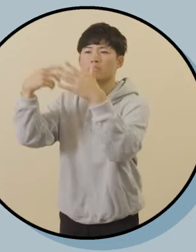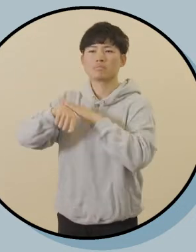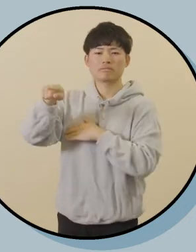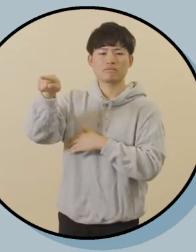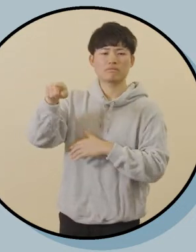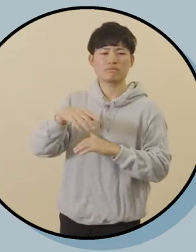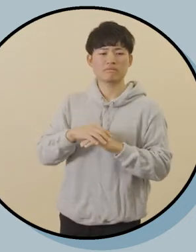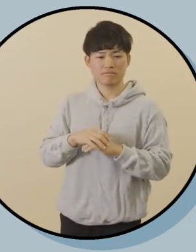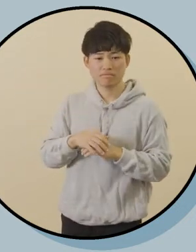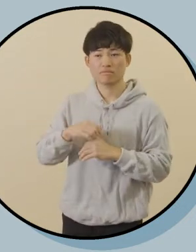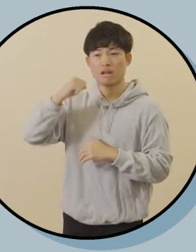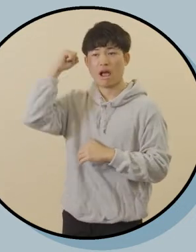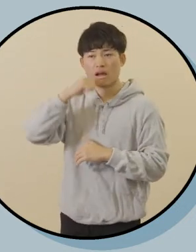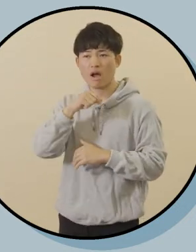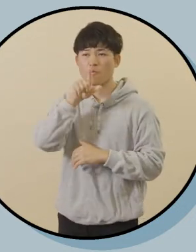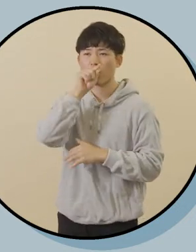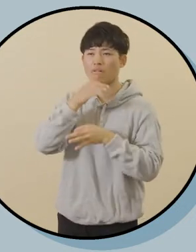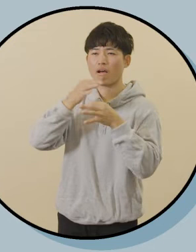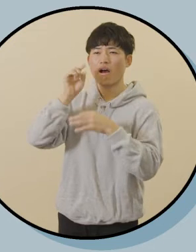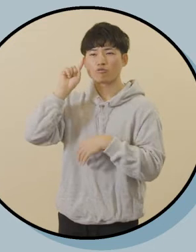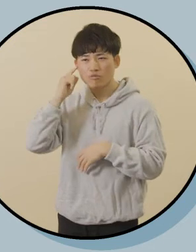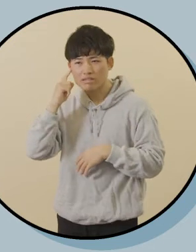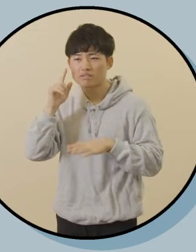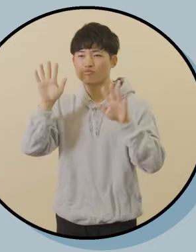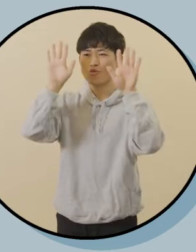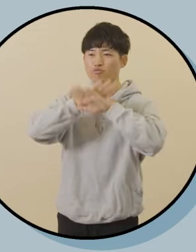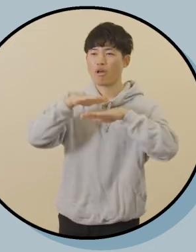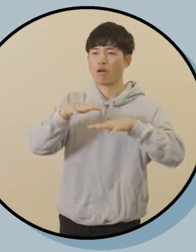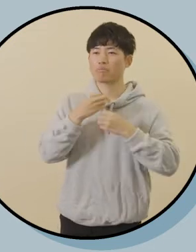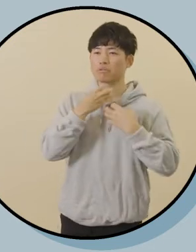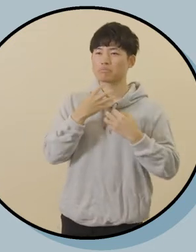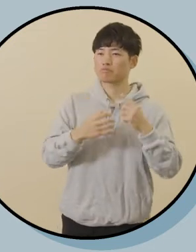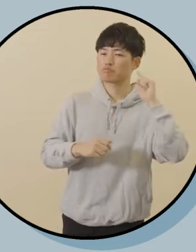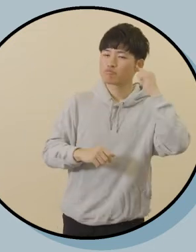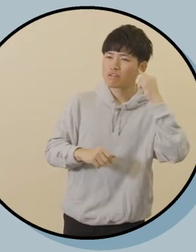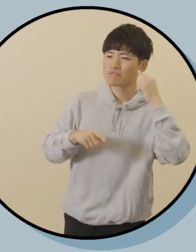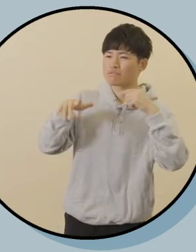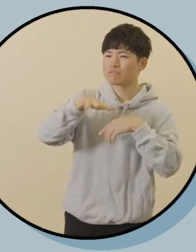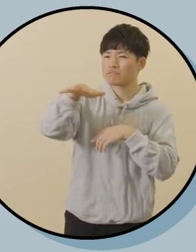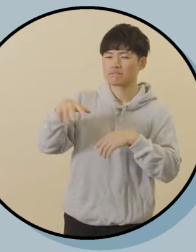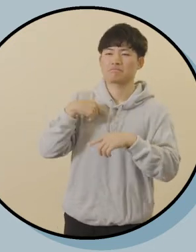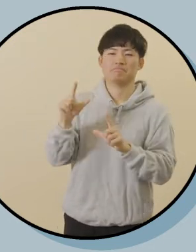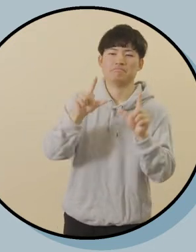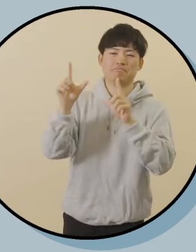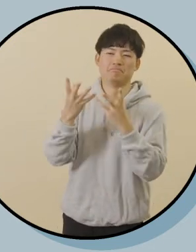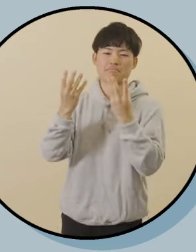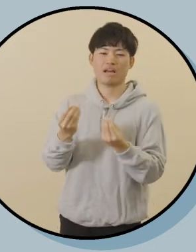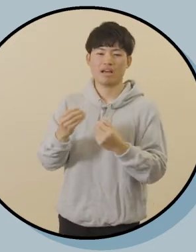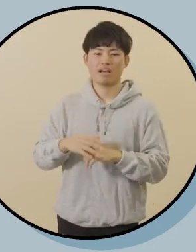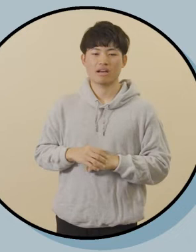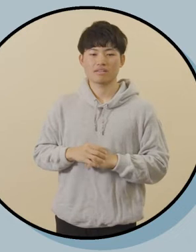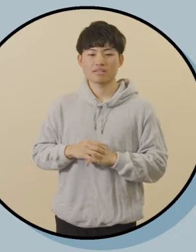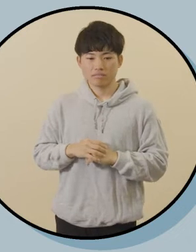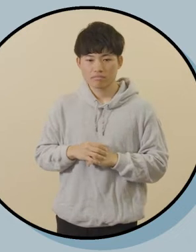家に引っ越したんで、ちょっと散歩したらもう森の中なんですよね。もう、で朝もう鳥がすごいうるさ